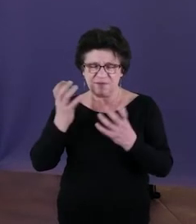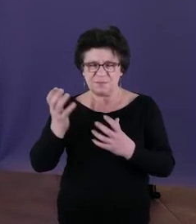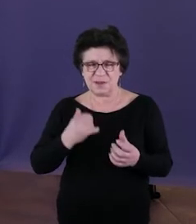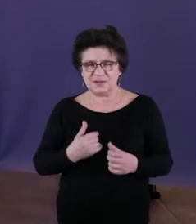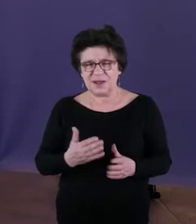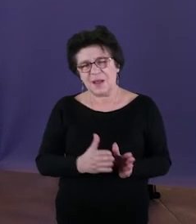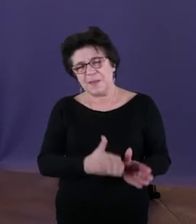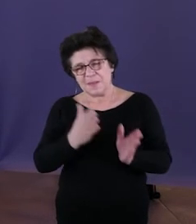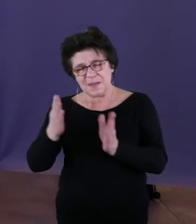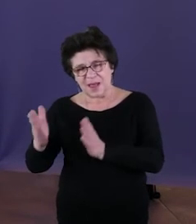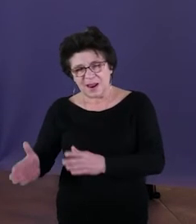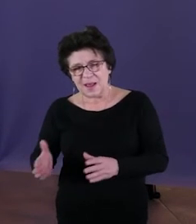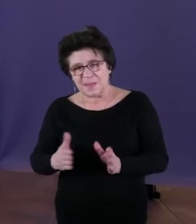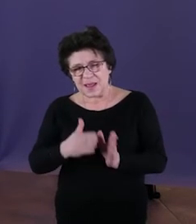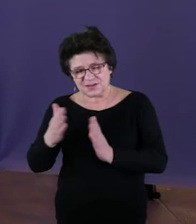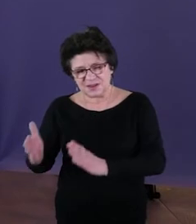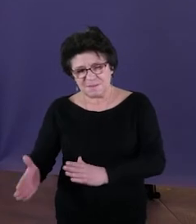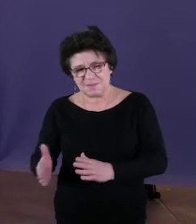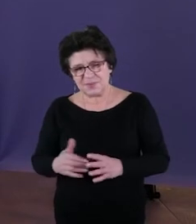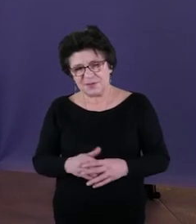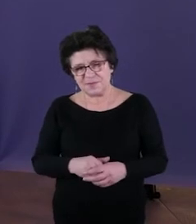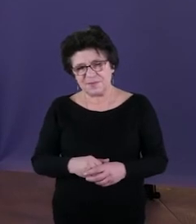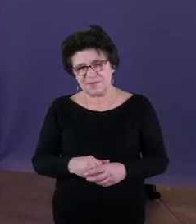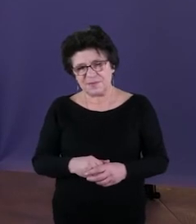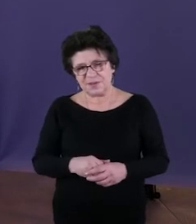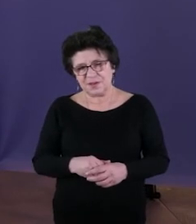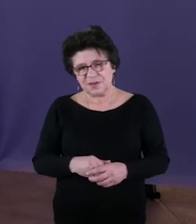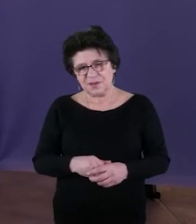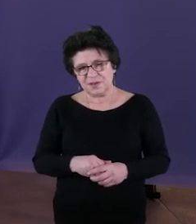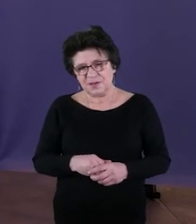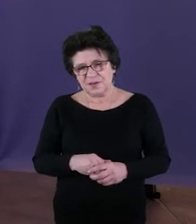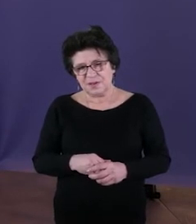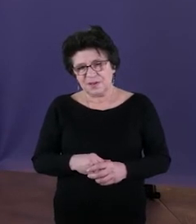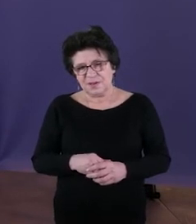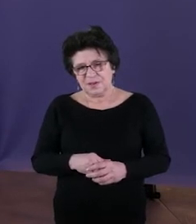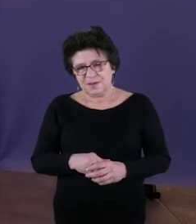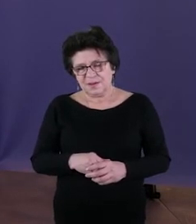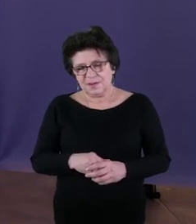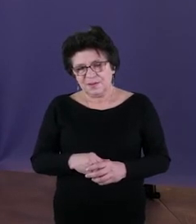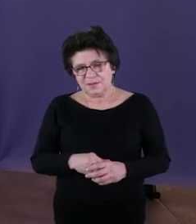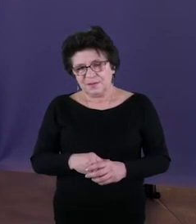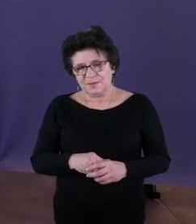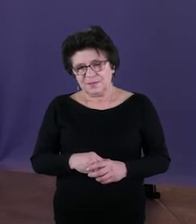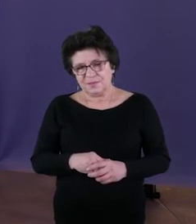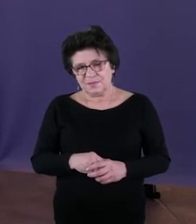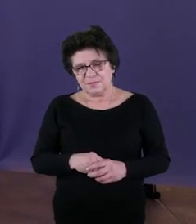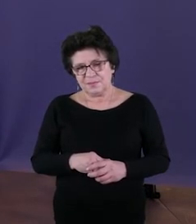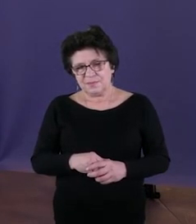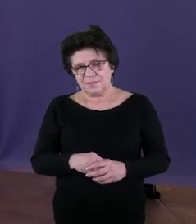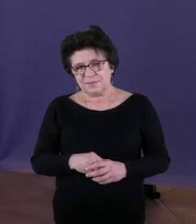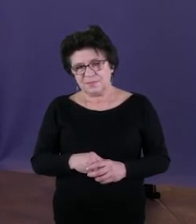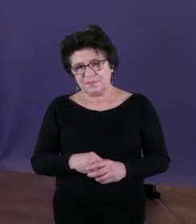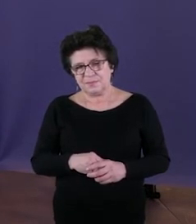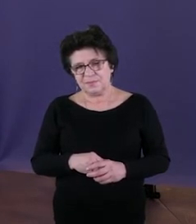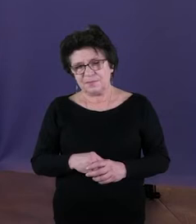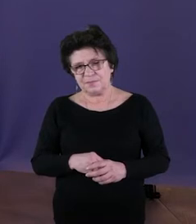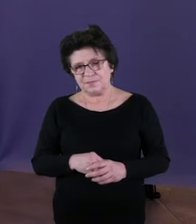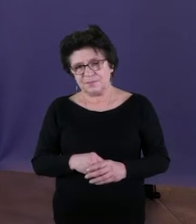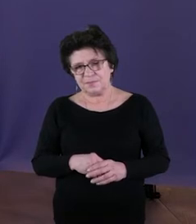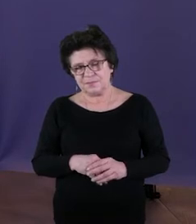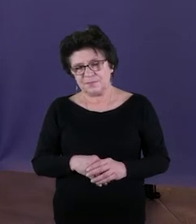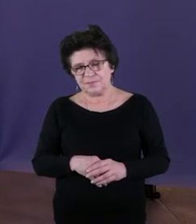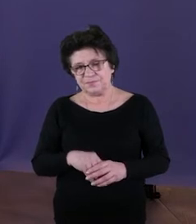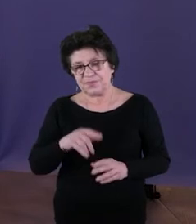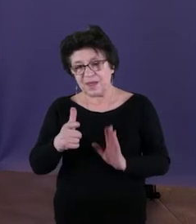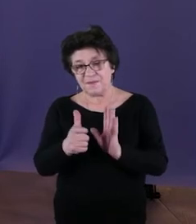do następnego tutaj wątku ponieważ w